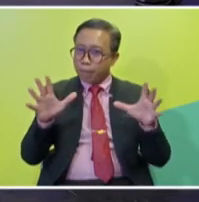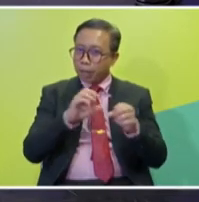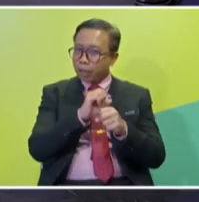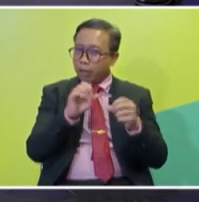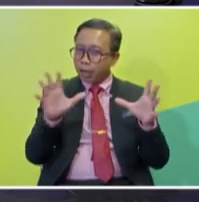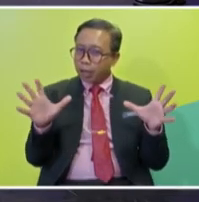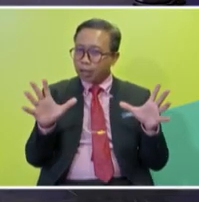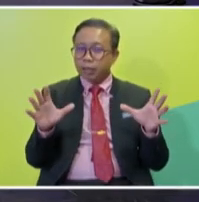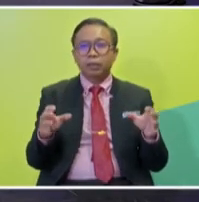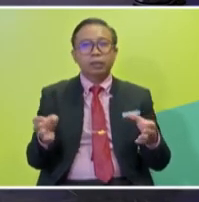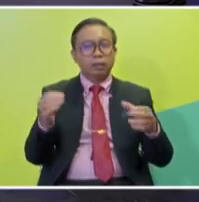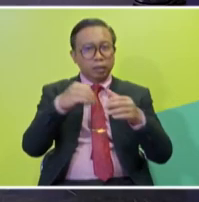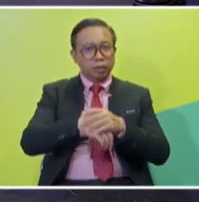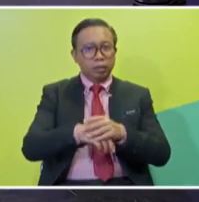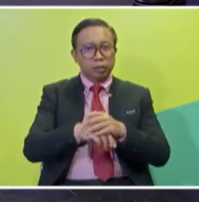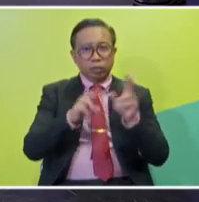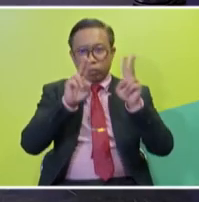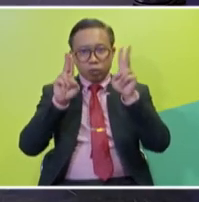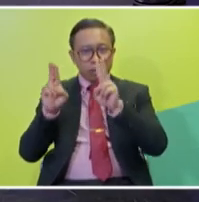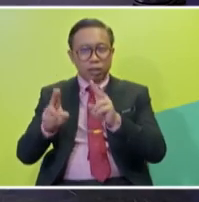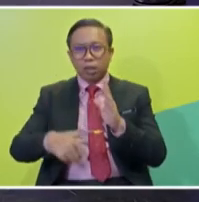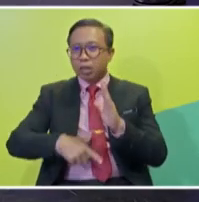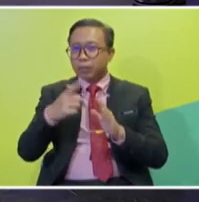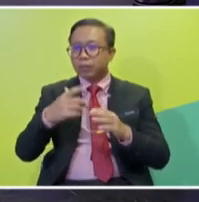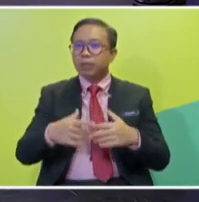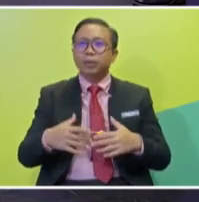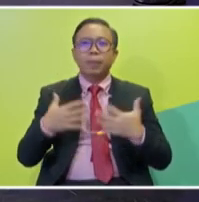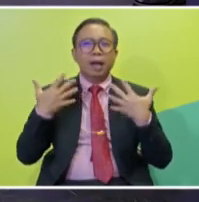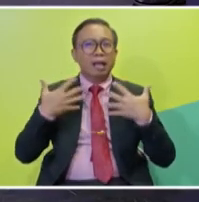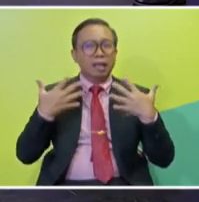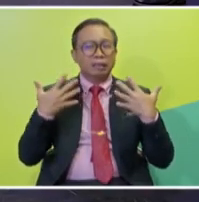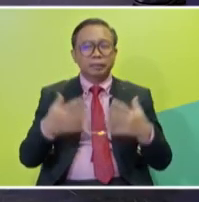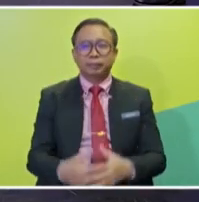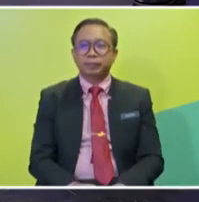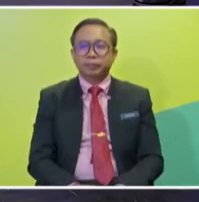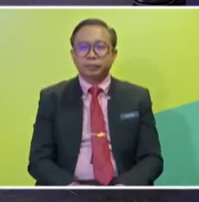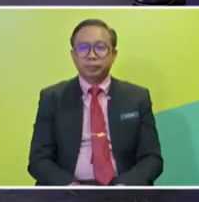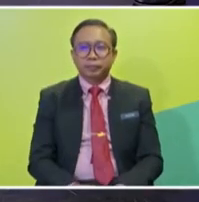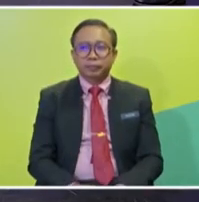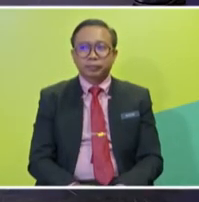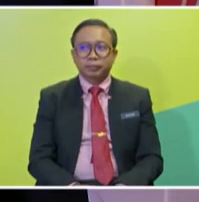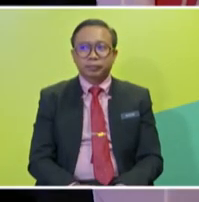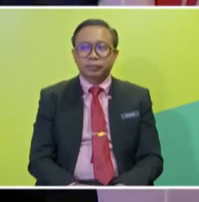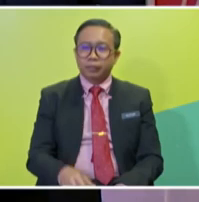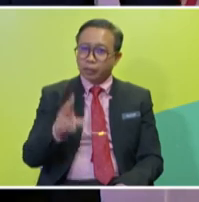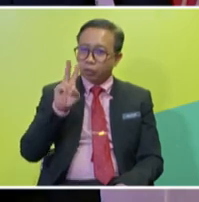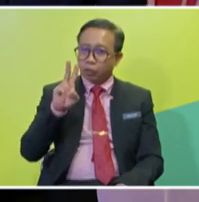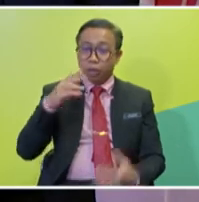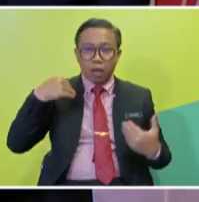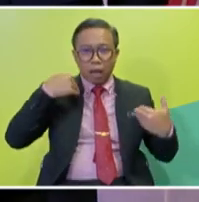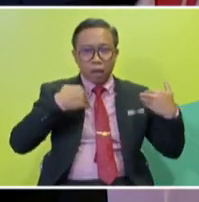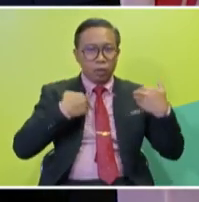merangkap udara jadi dia akan lebih sebagai contoh yang seterusnya ialah dua hewan yang